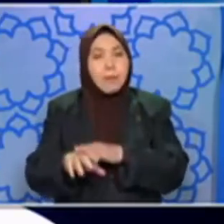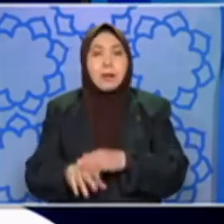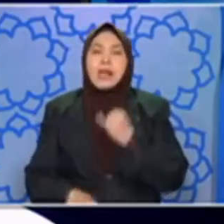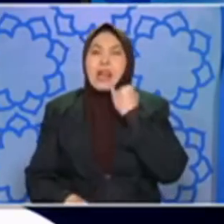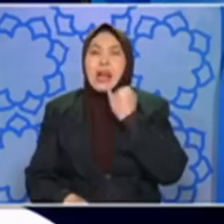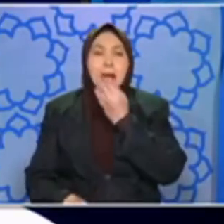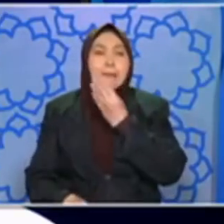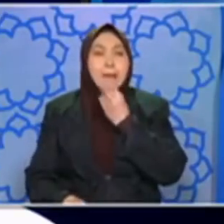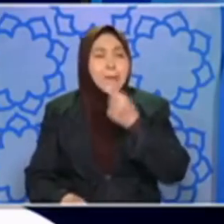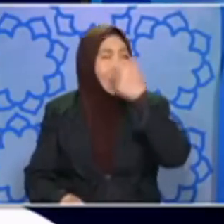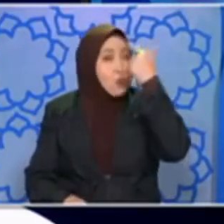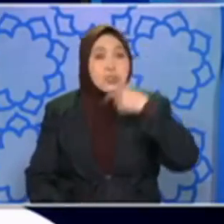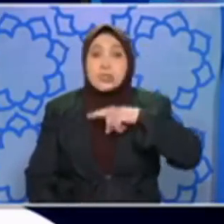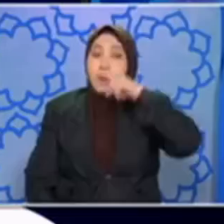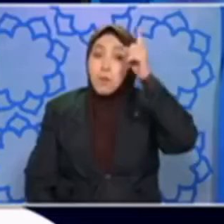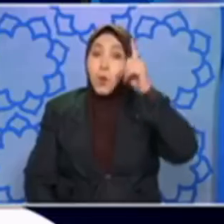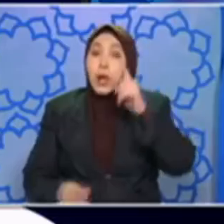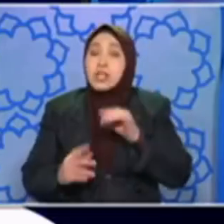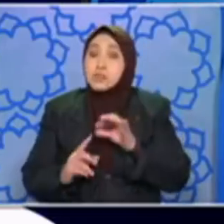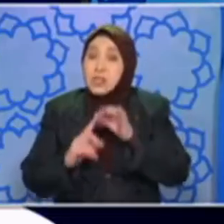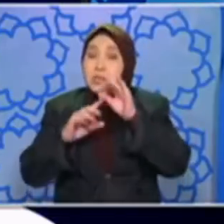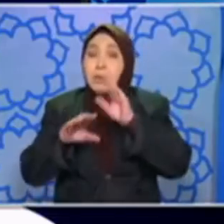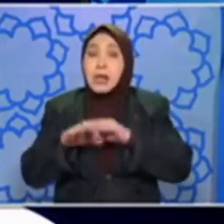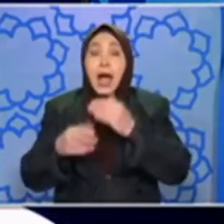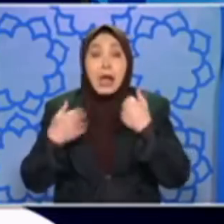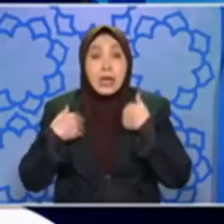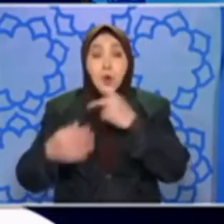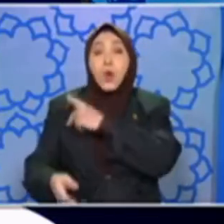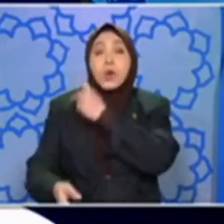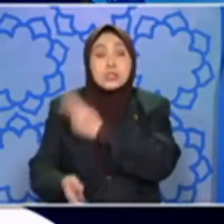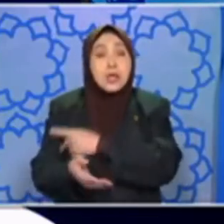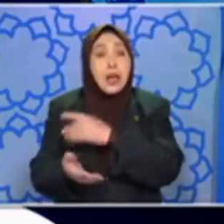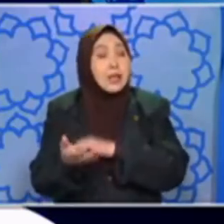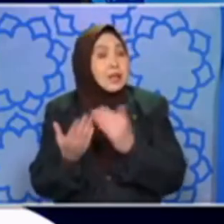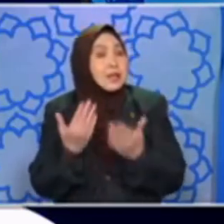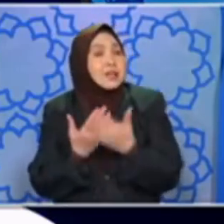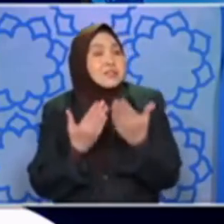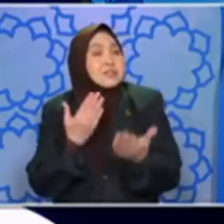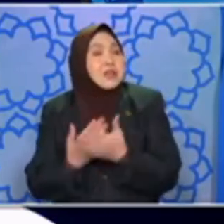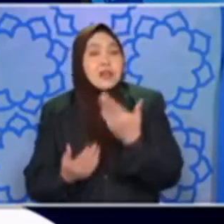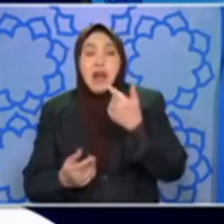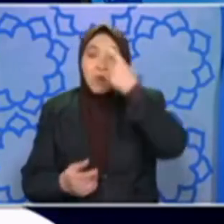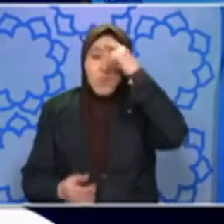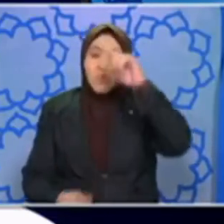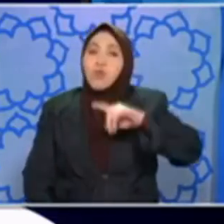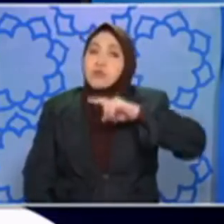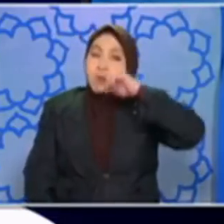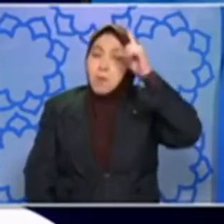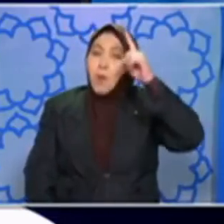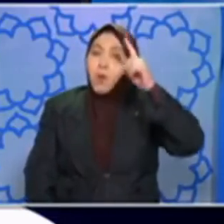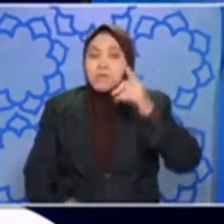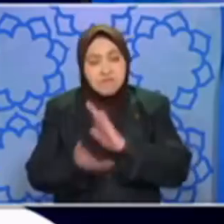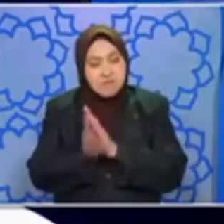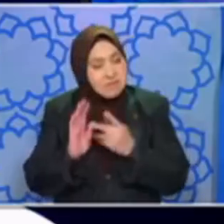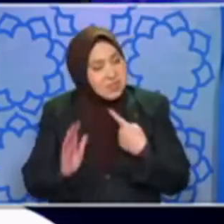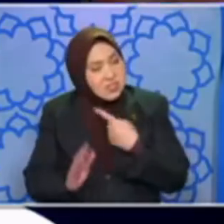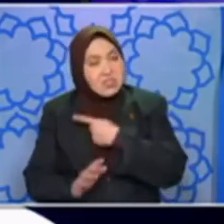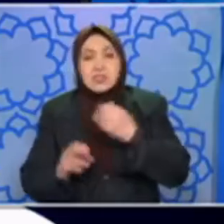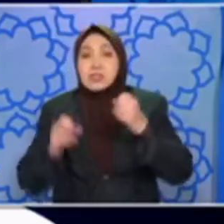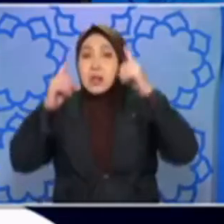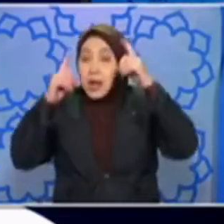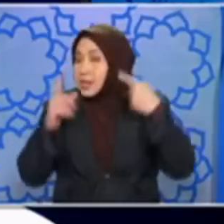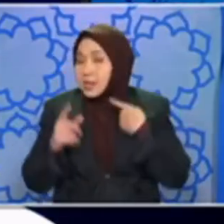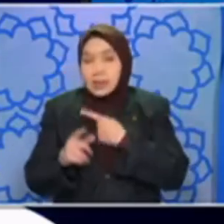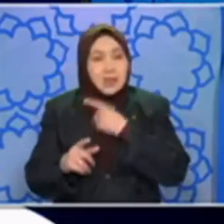sombong. Terutama bila orang ada kuasa, dia makin mudah untuk sombong. Jadi kita sedar bahawa kita